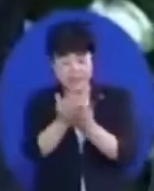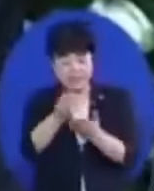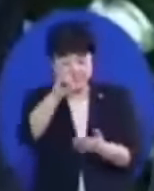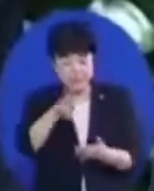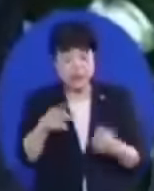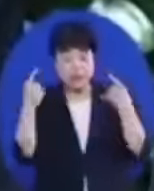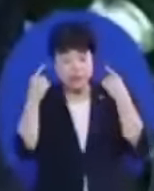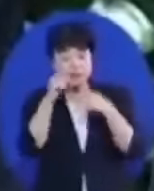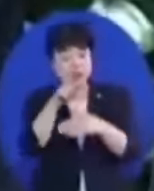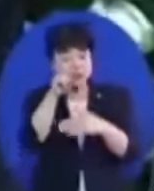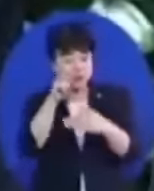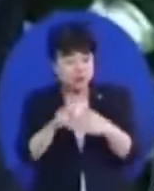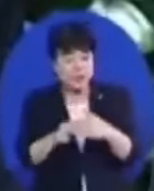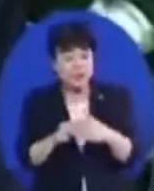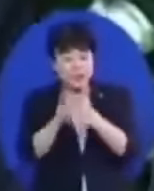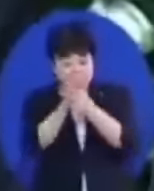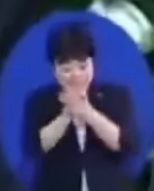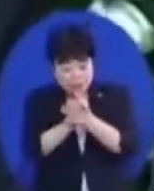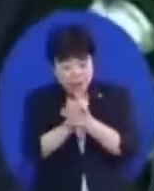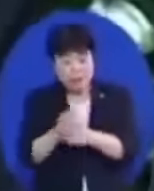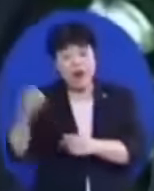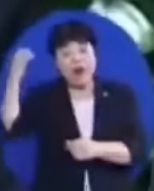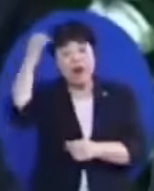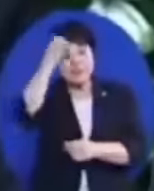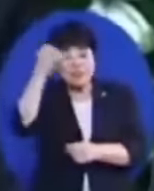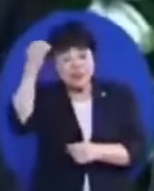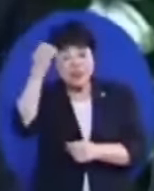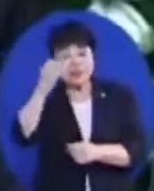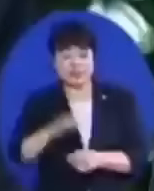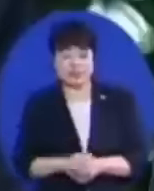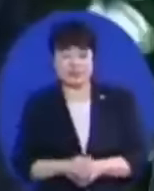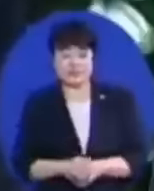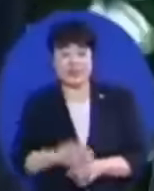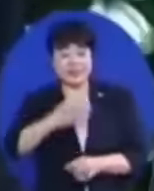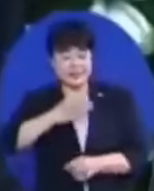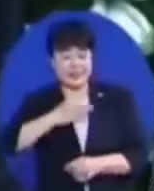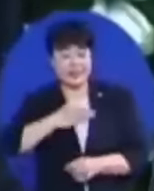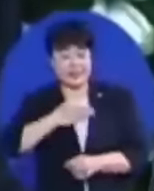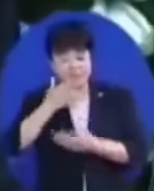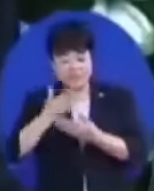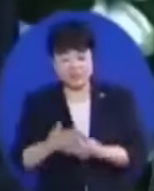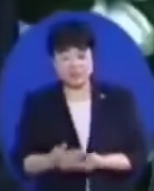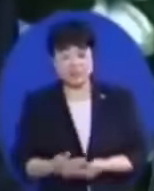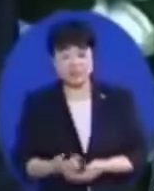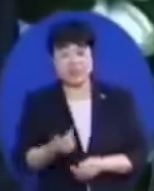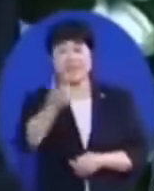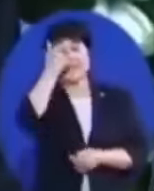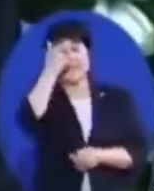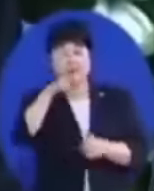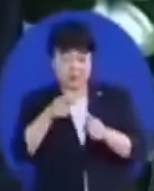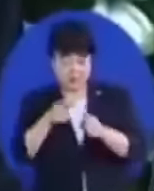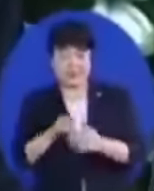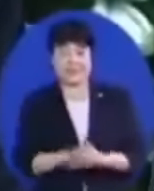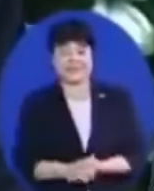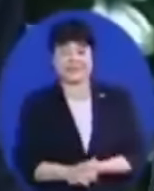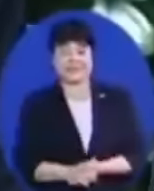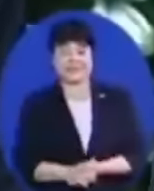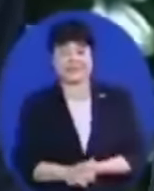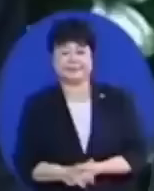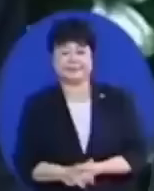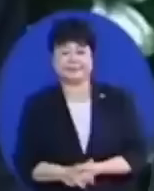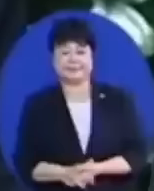읽고 듣는 중에 기도하면 성령이 그것을 나에게 주시는 레마로 만들어주시는 것입니다.